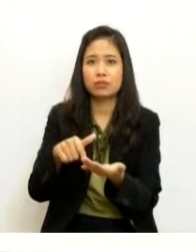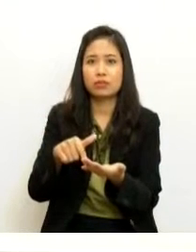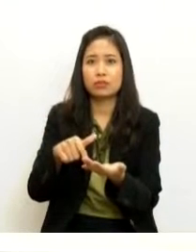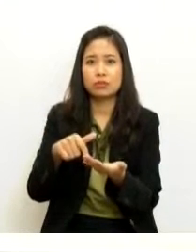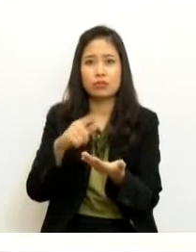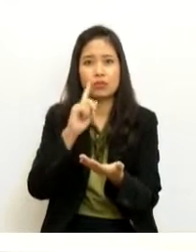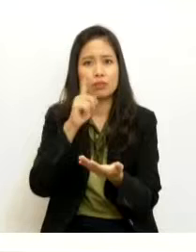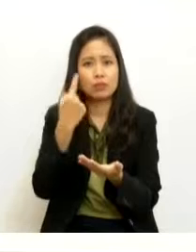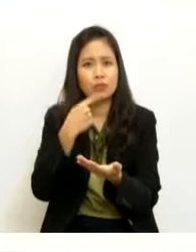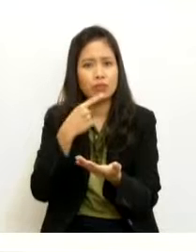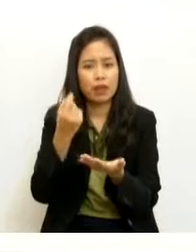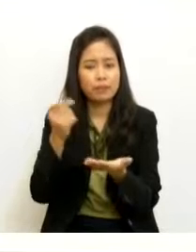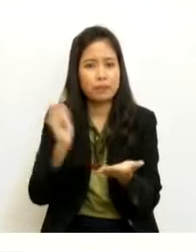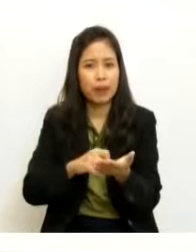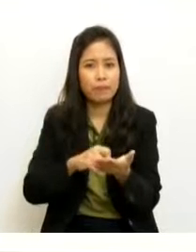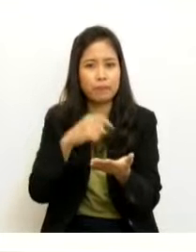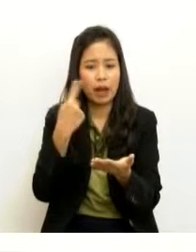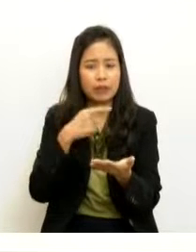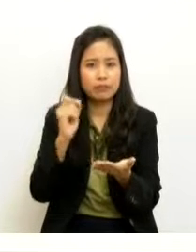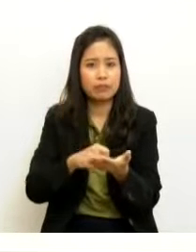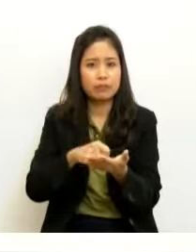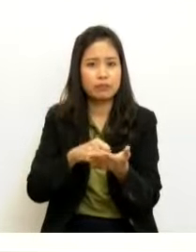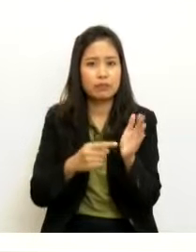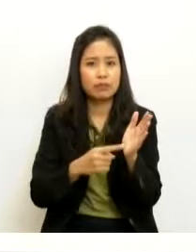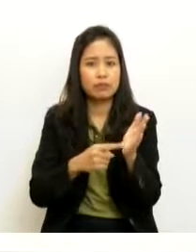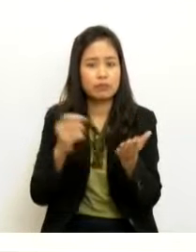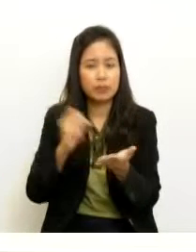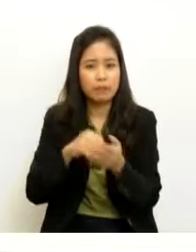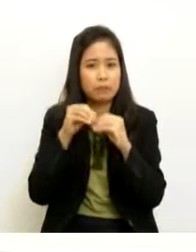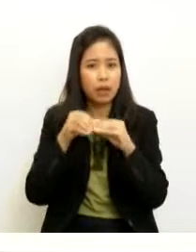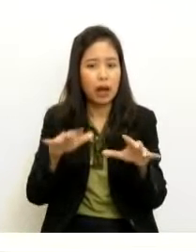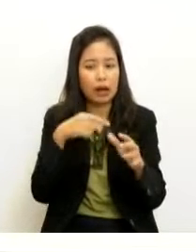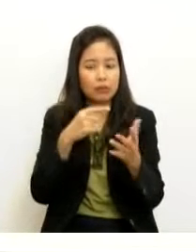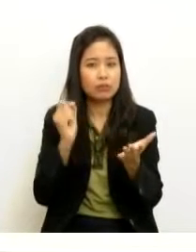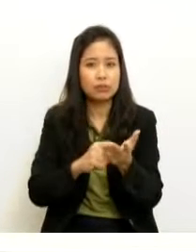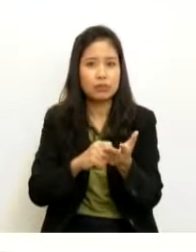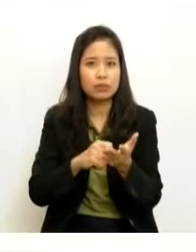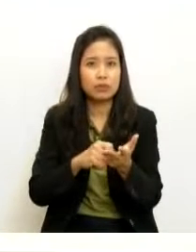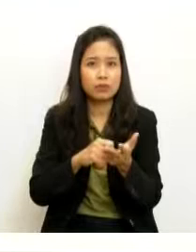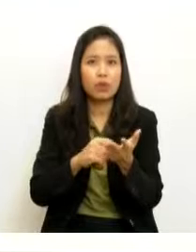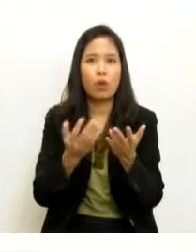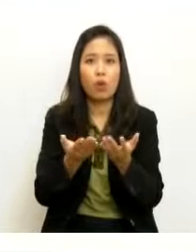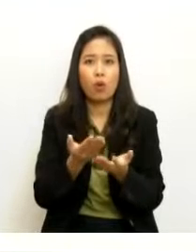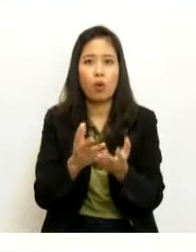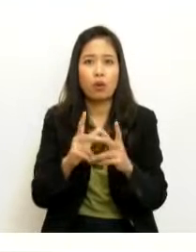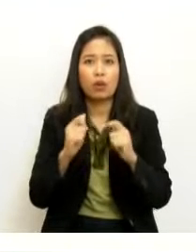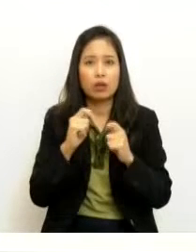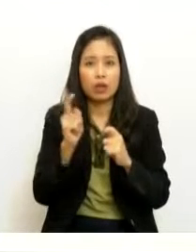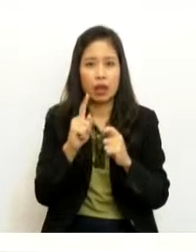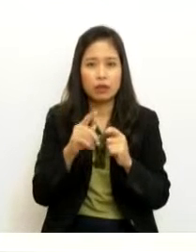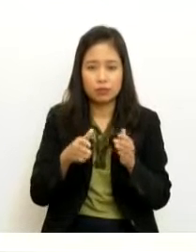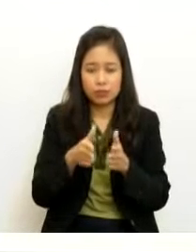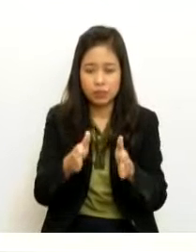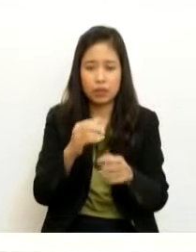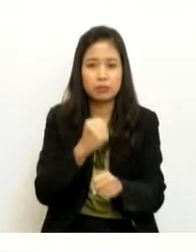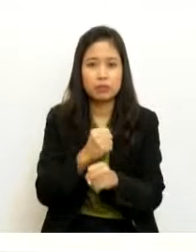จะเป็นผู้ลงนามในประกาศแต่งตั้งคณะกรรมการระดับสถานศึกษานั้นก็ขออนุญาตว่าเพื่อให้เป็นแนวปฏิบัติเดียวกัน